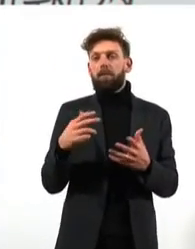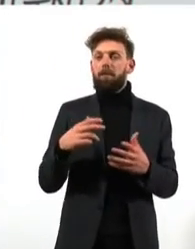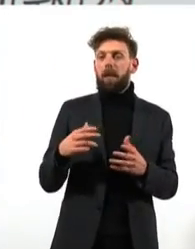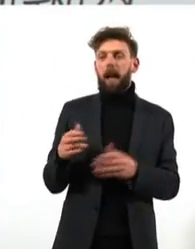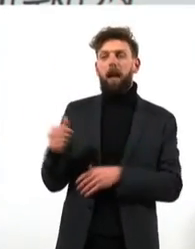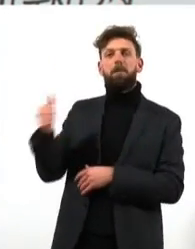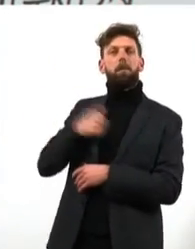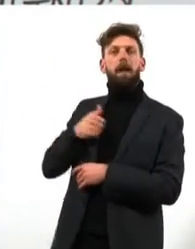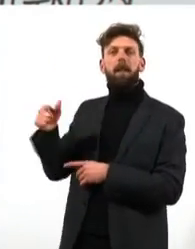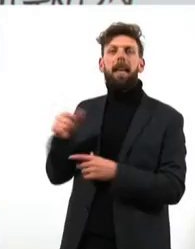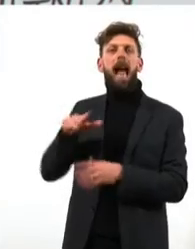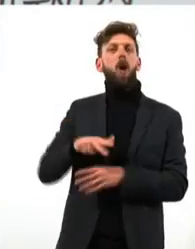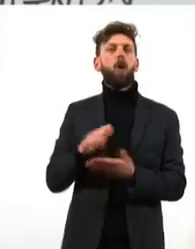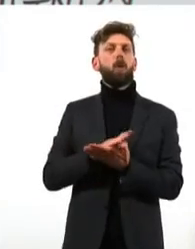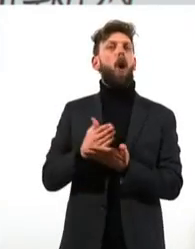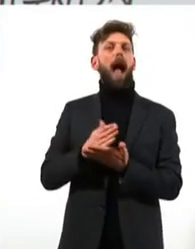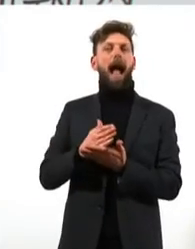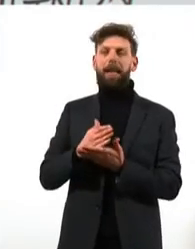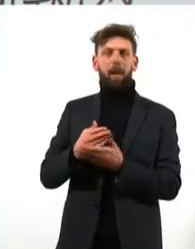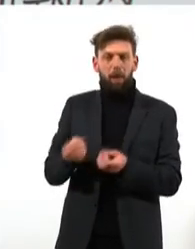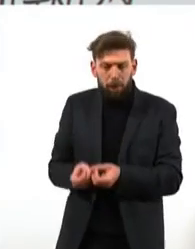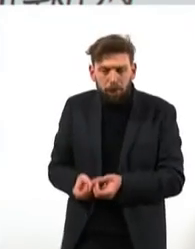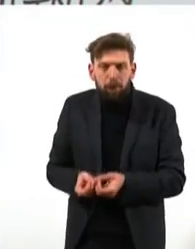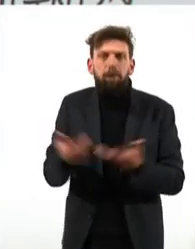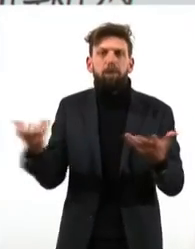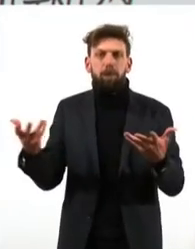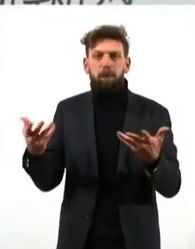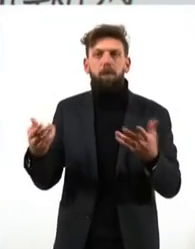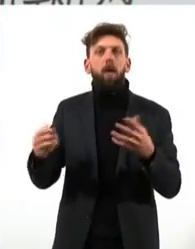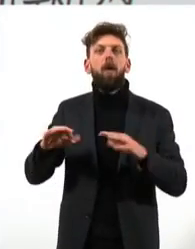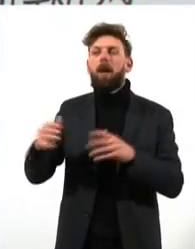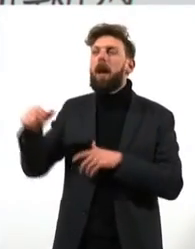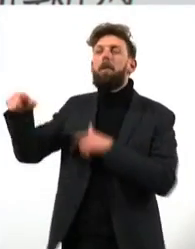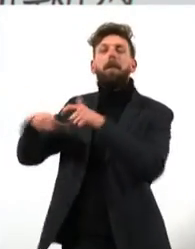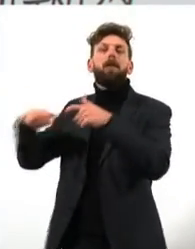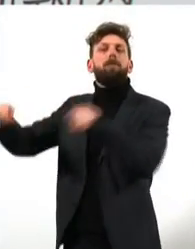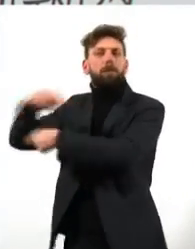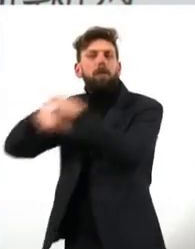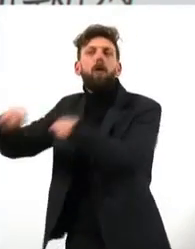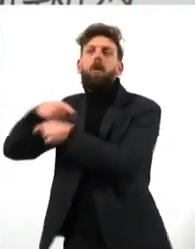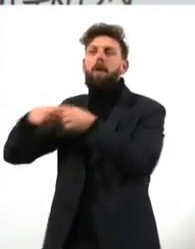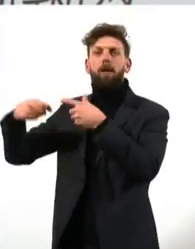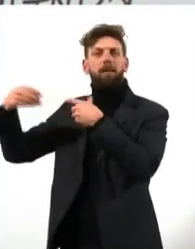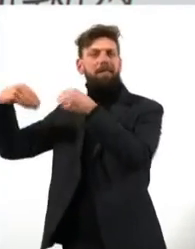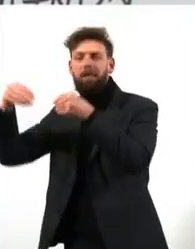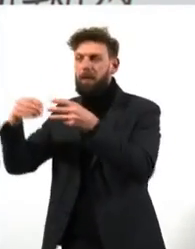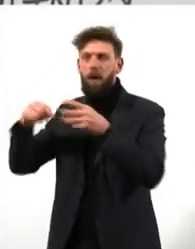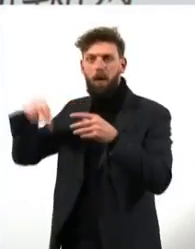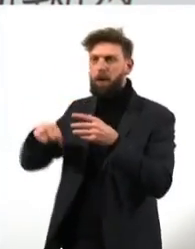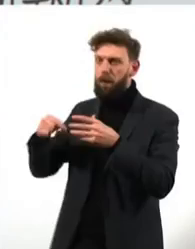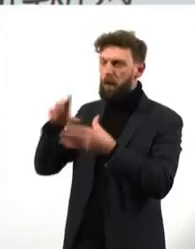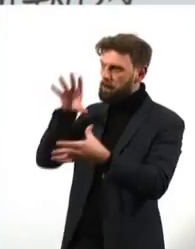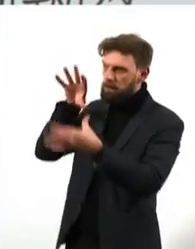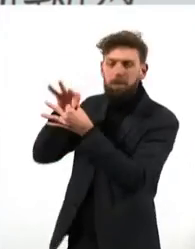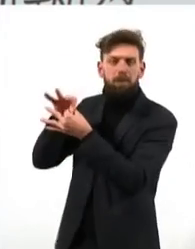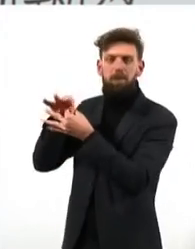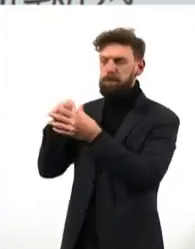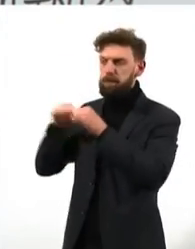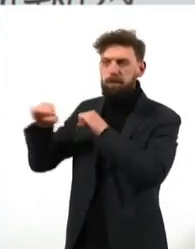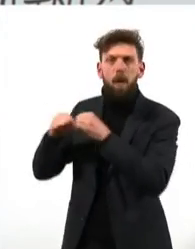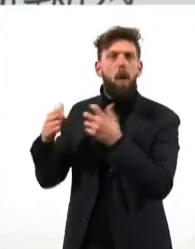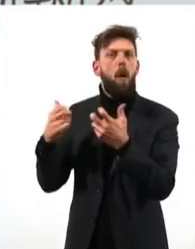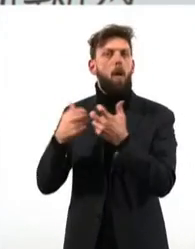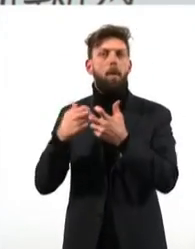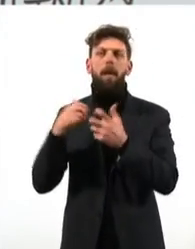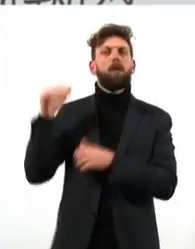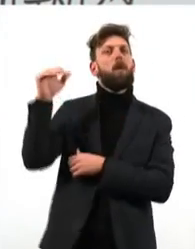privé en contraignant les acteurs du logement, qui sont les promoteurs, les marchands de biens, en ajoutant des dispositions, notamment sur les